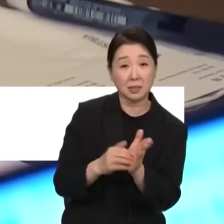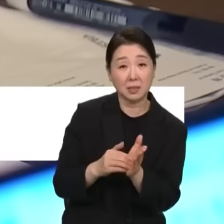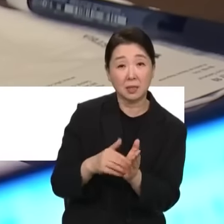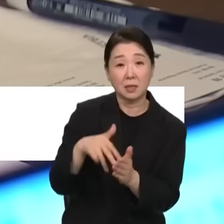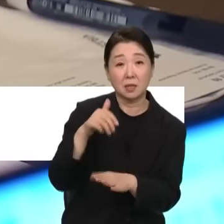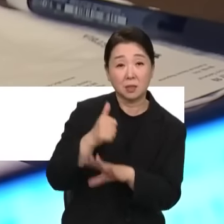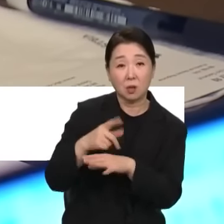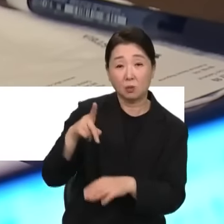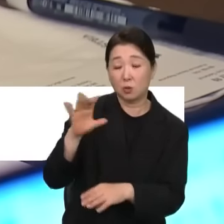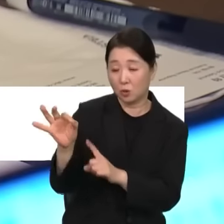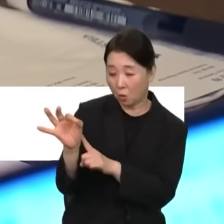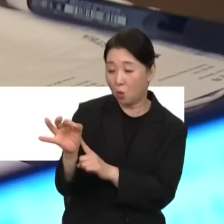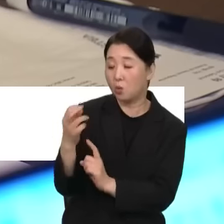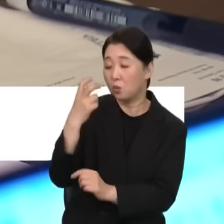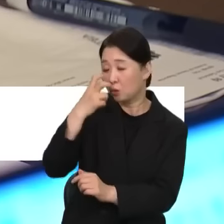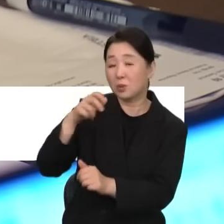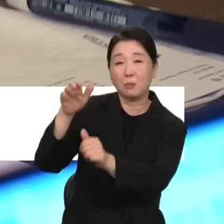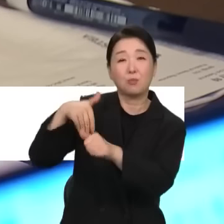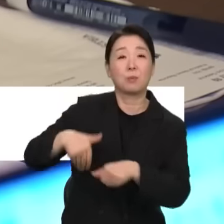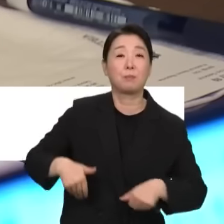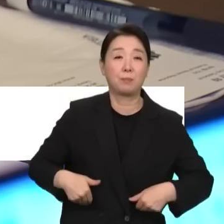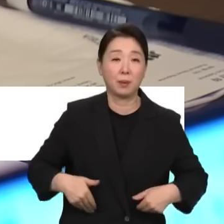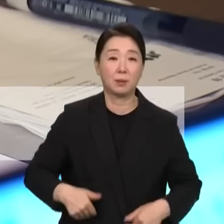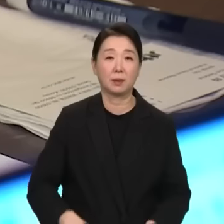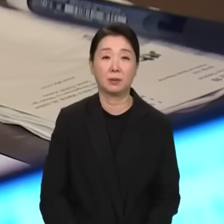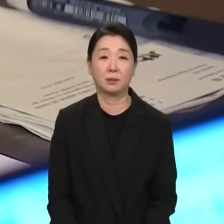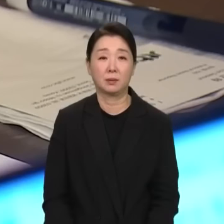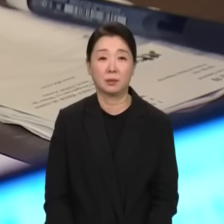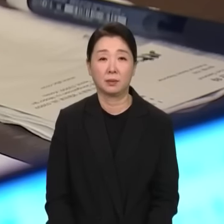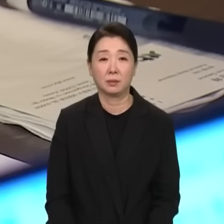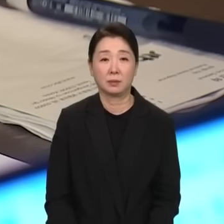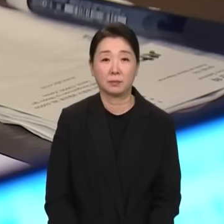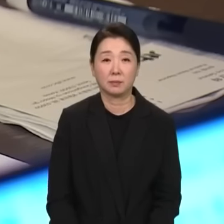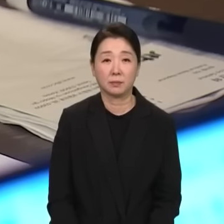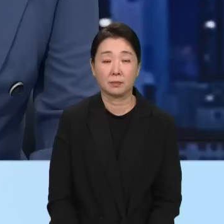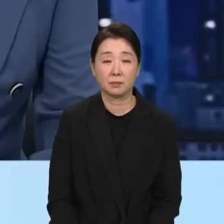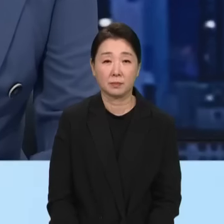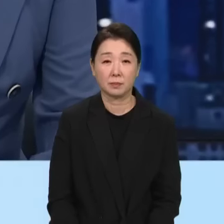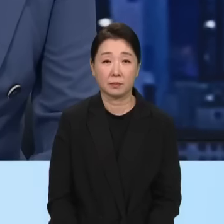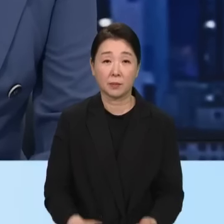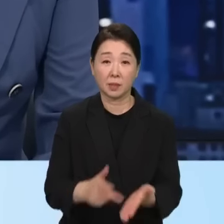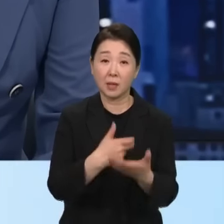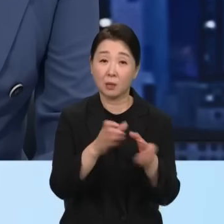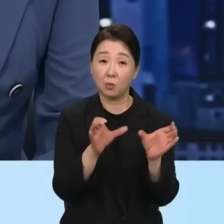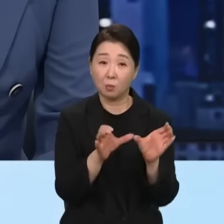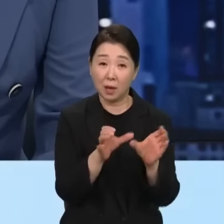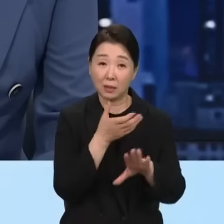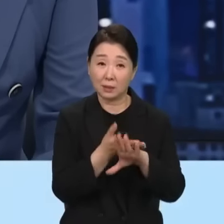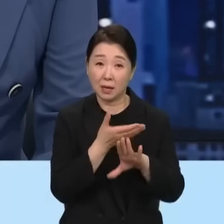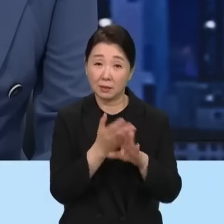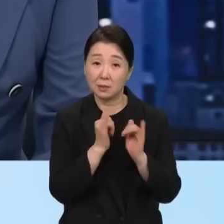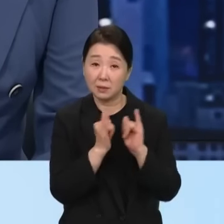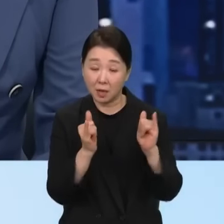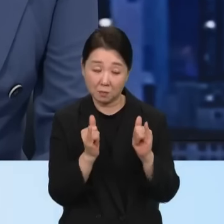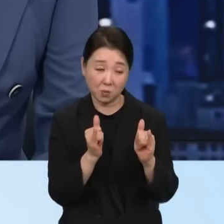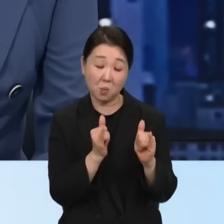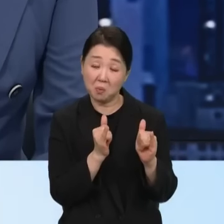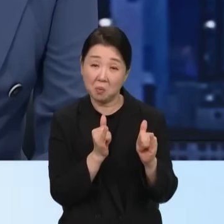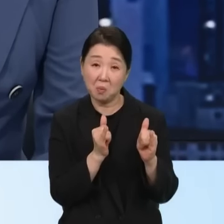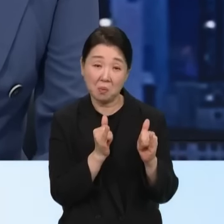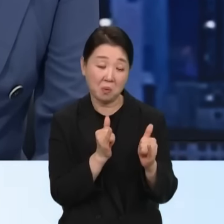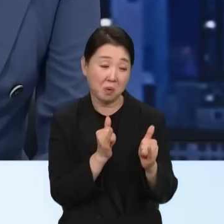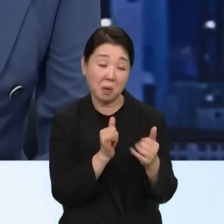송 씨에 대한 조사가 불가피하다는 분석도 나오고 있습니다. 네, 저희가 이 단톡방에 있는 다른 멤버들도 접촉을